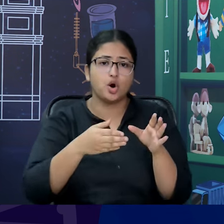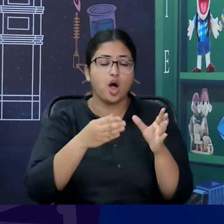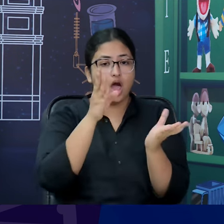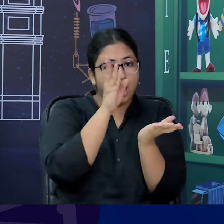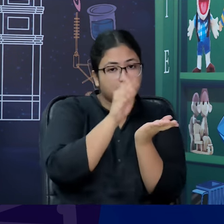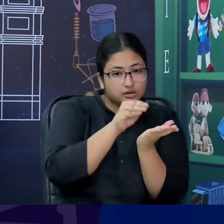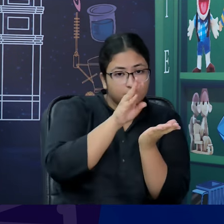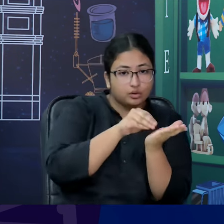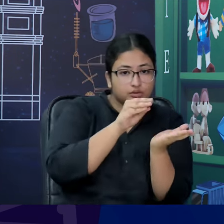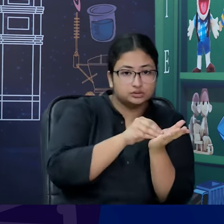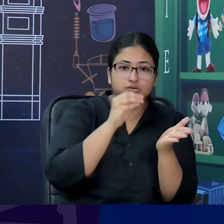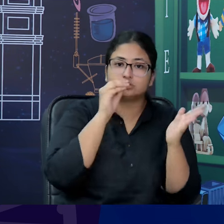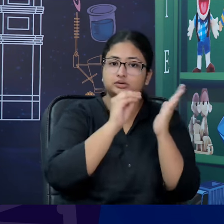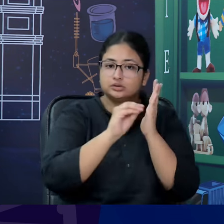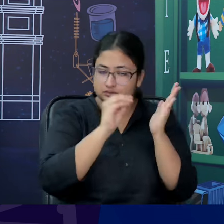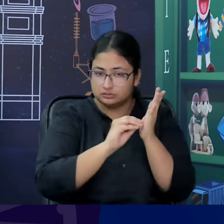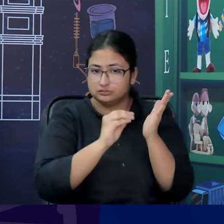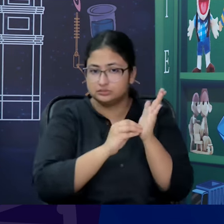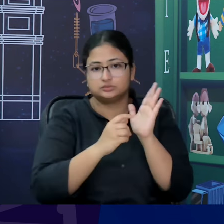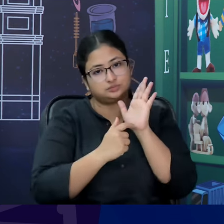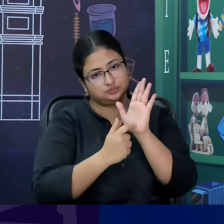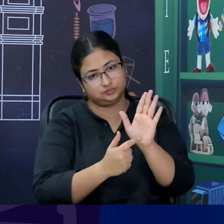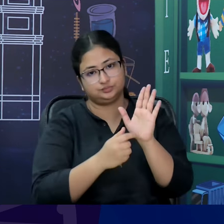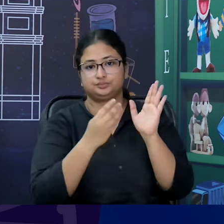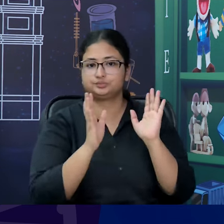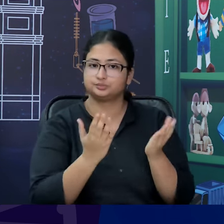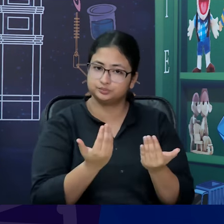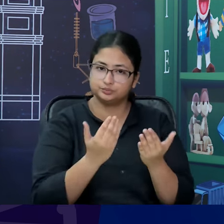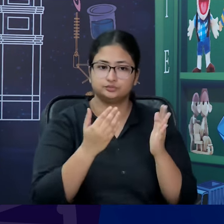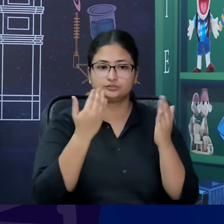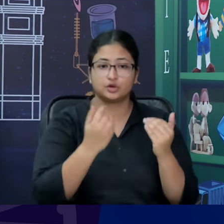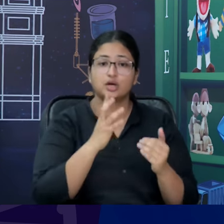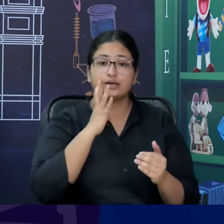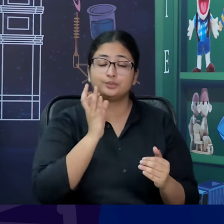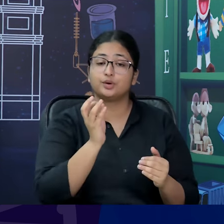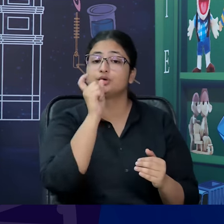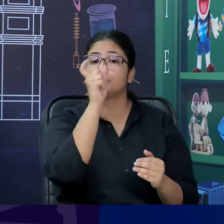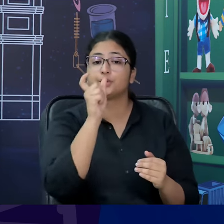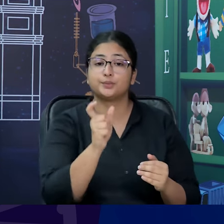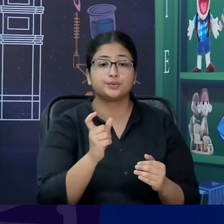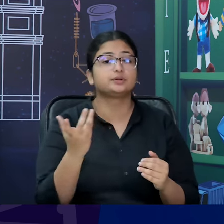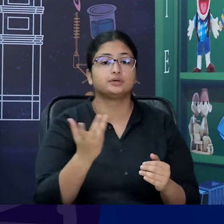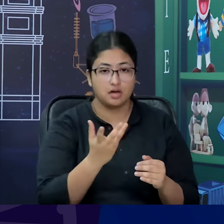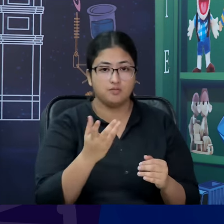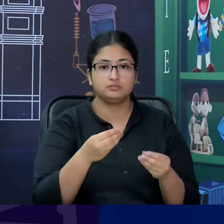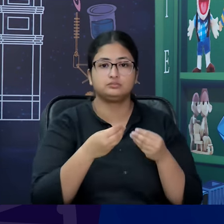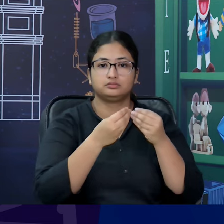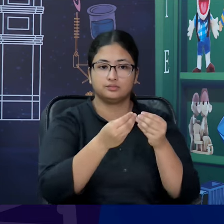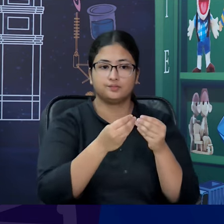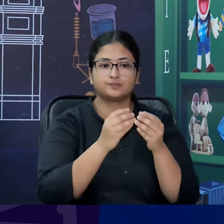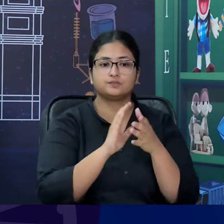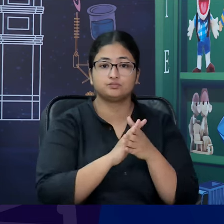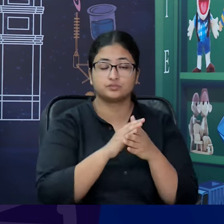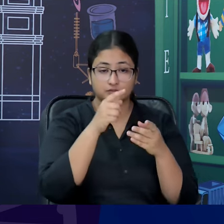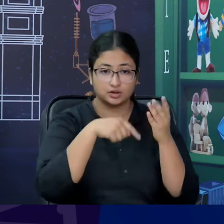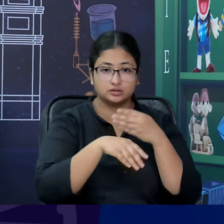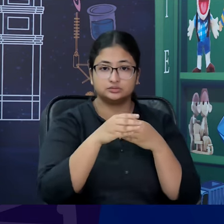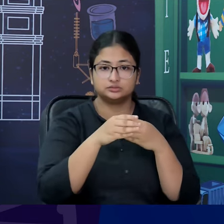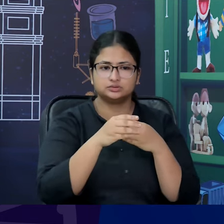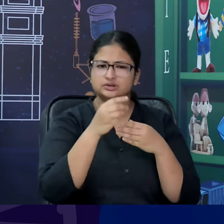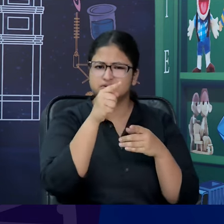ध्वनि अपने साथ ले जा सकता है जी तो कुछ मुख्य शब्द है इसमें मुख्य शब्द नहीं कठिन शब्द जो आए हैं